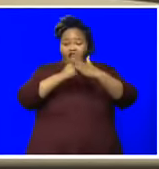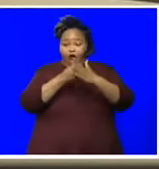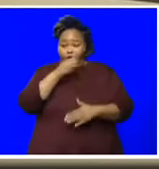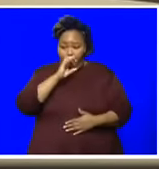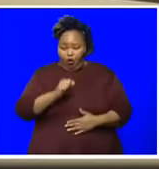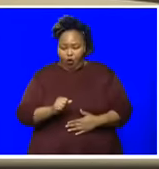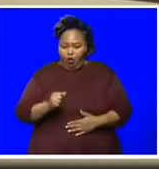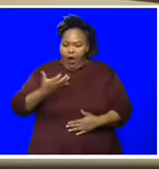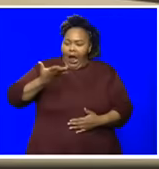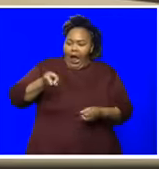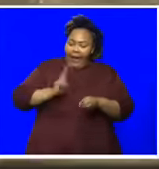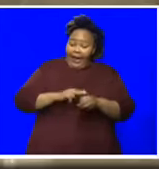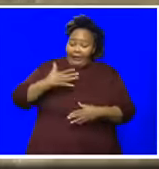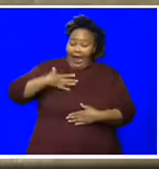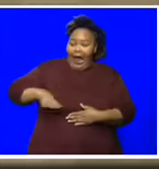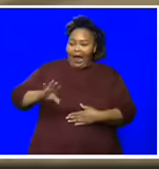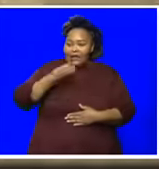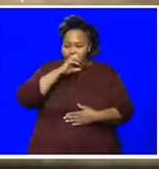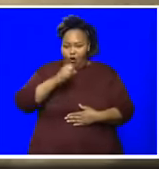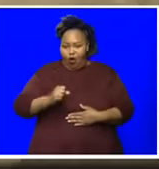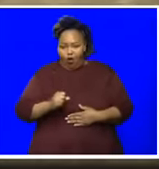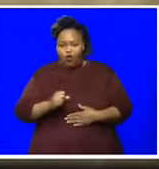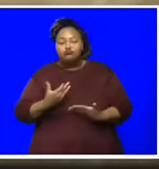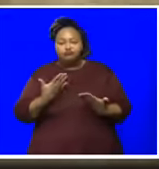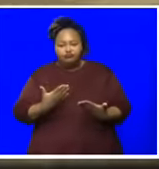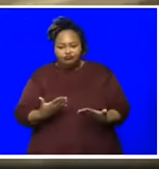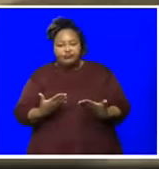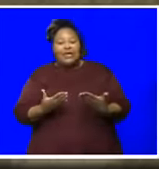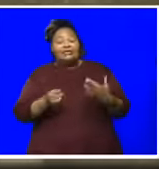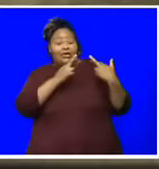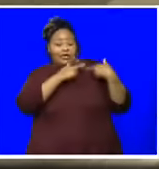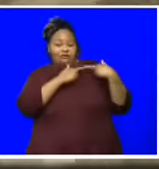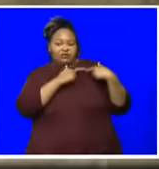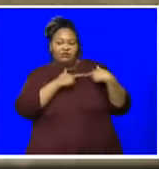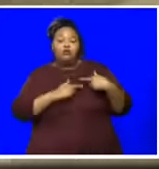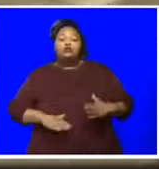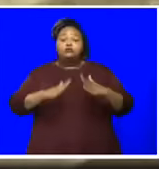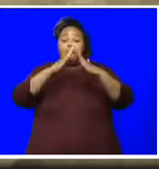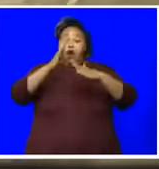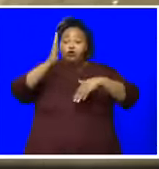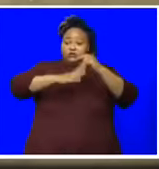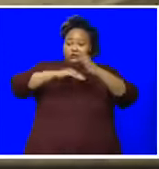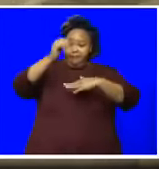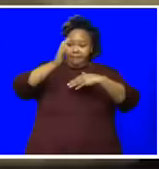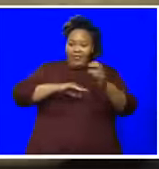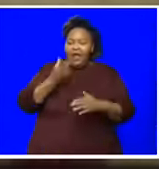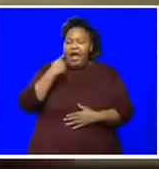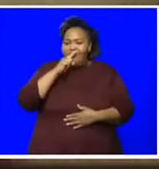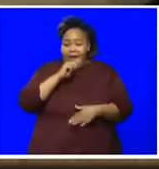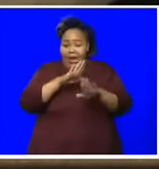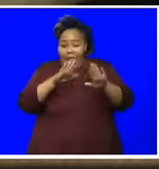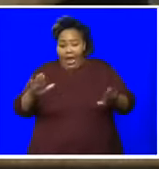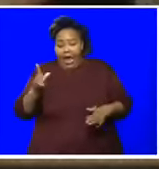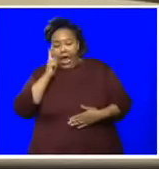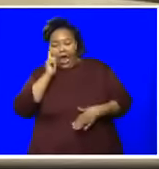lesibakhela tindlu langephandle so siya isikhandze sesiyakhile lendlu sekude lombhedzi itasisita kakhulu lembhedzi